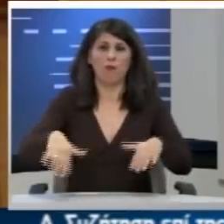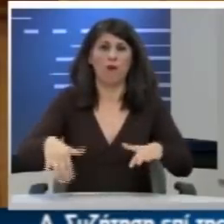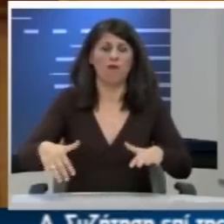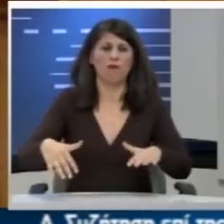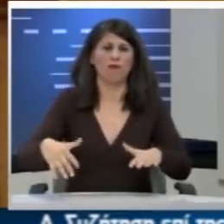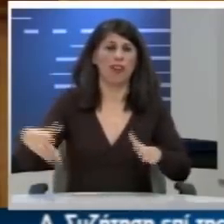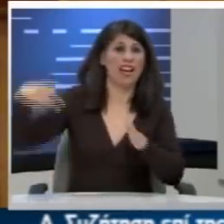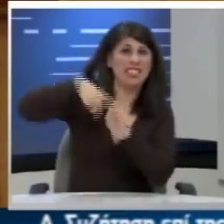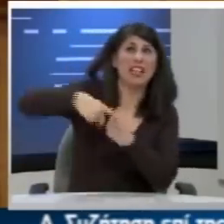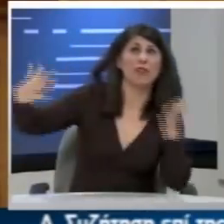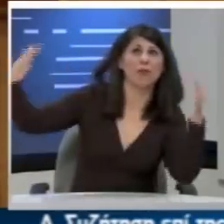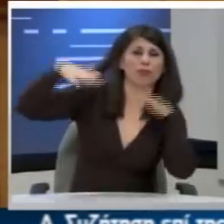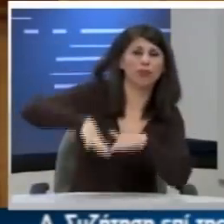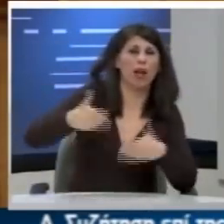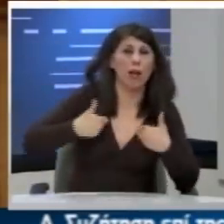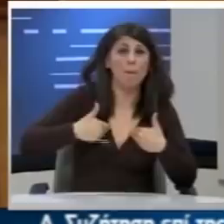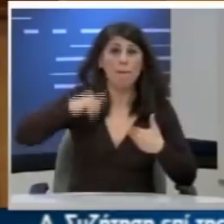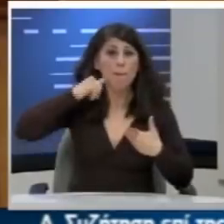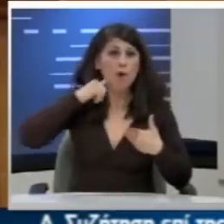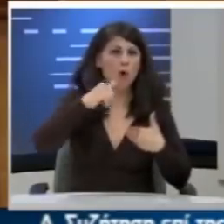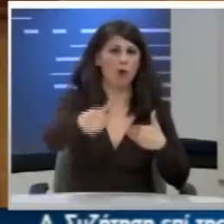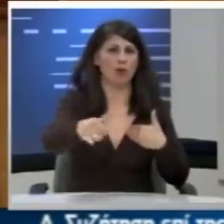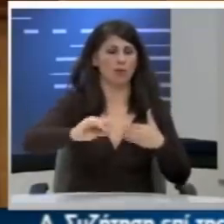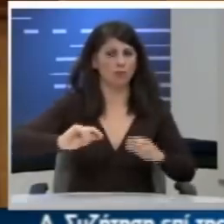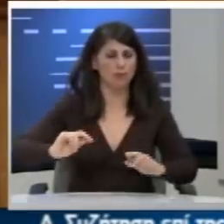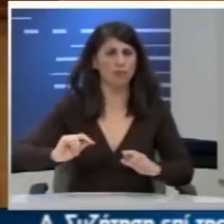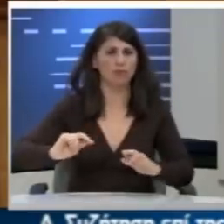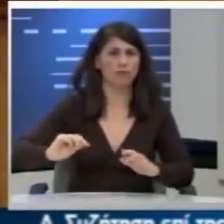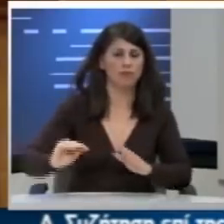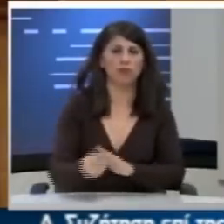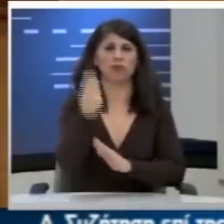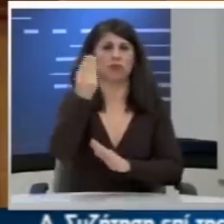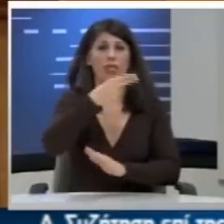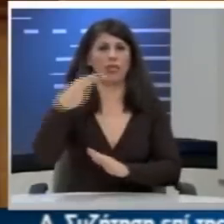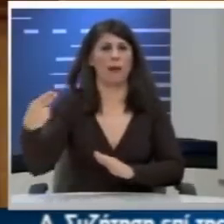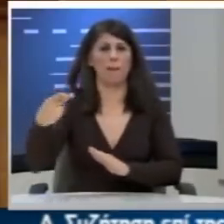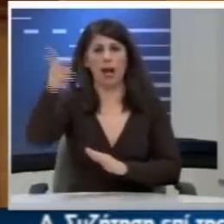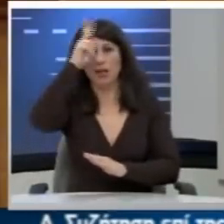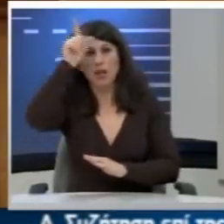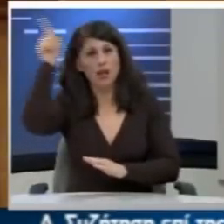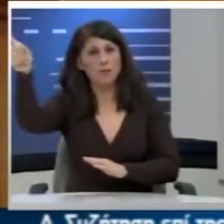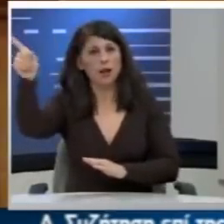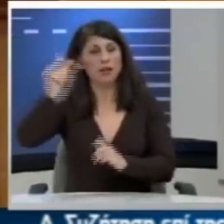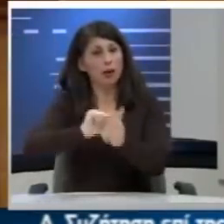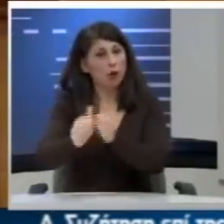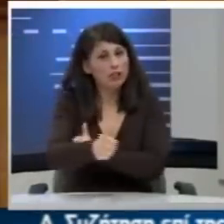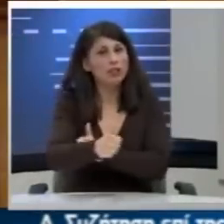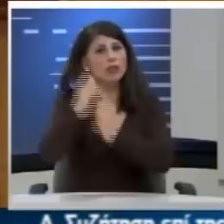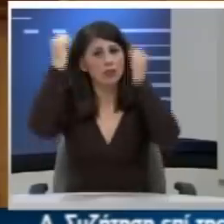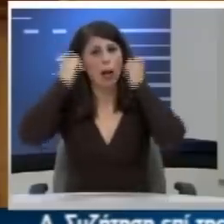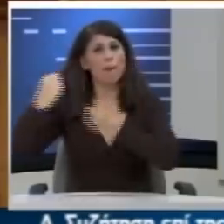να εγείρουμε συνέχεια το θέμα των γερμανικών επαναρθώσεων